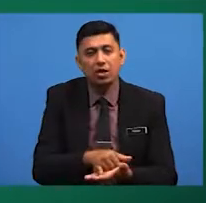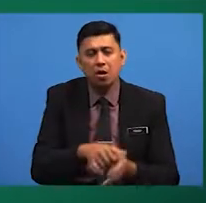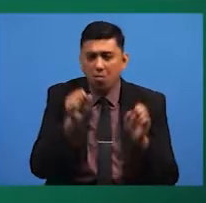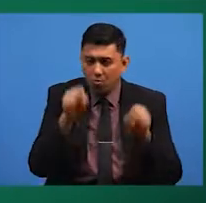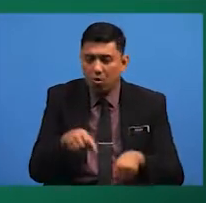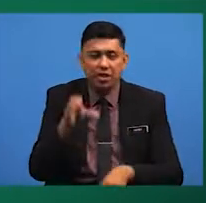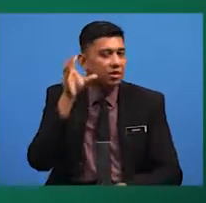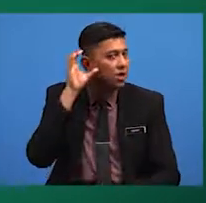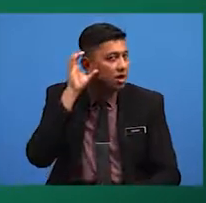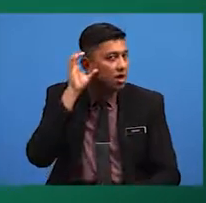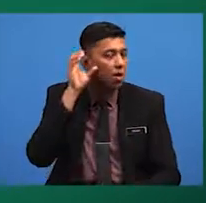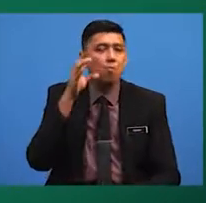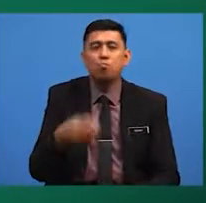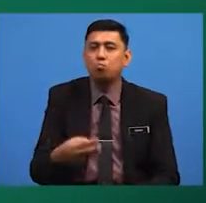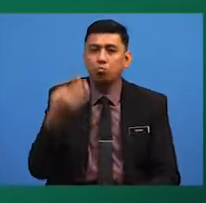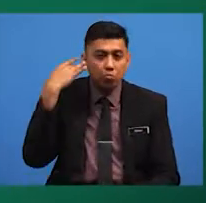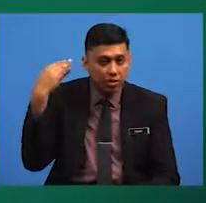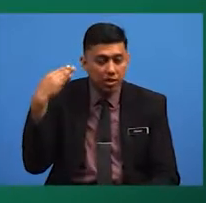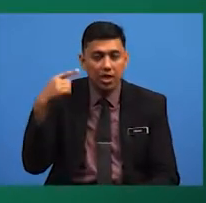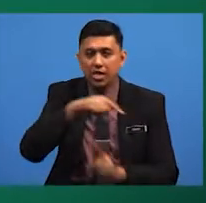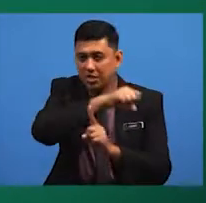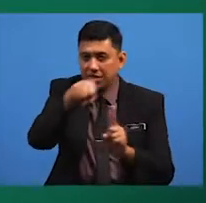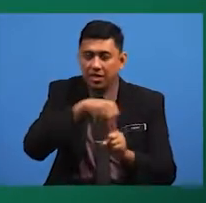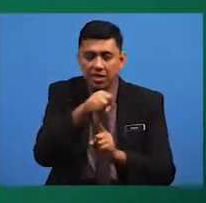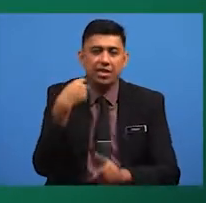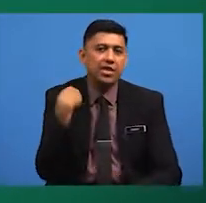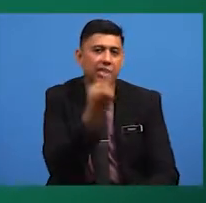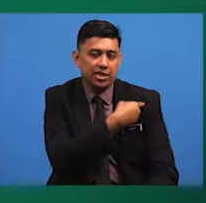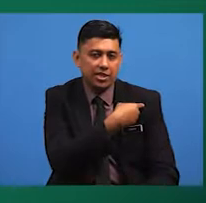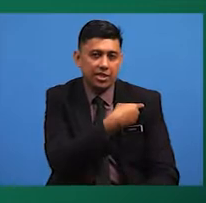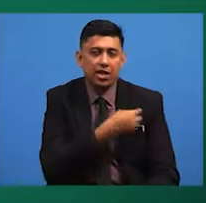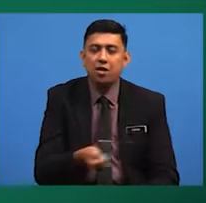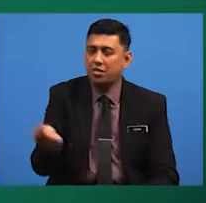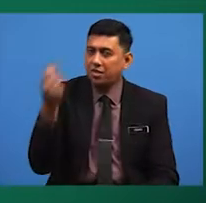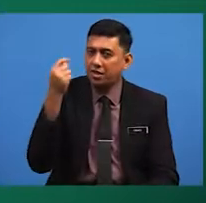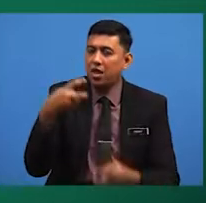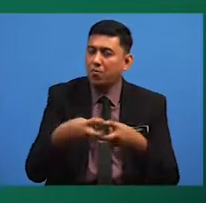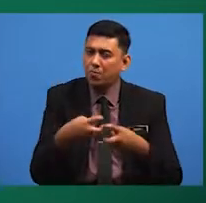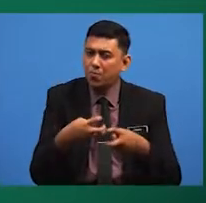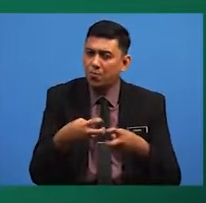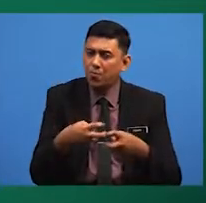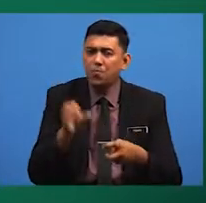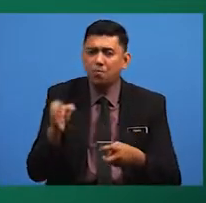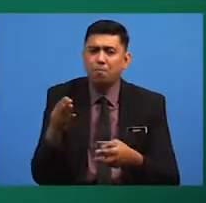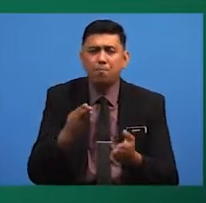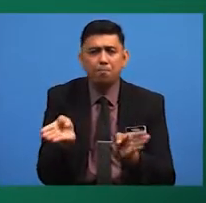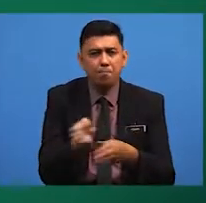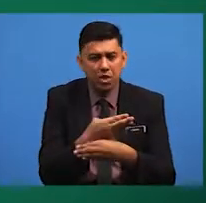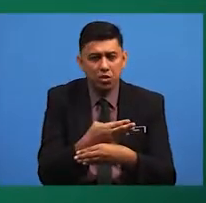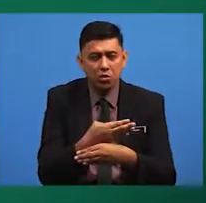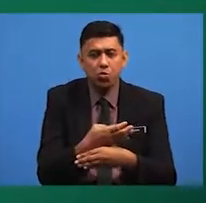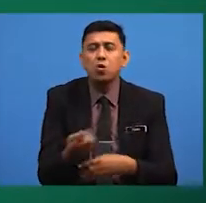mendengar sesuatu bunyi disekeliling kita kiri tenaga elektrik merupakan bentuk tenaga